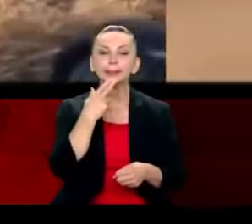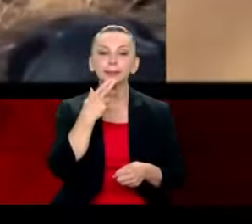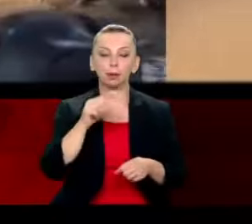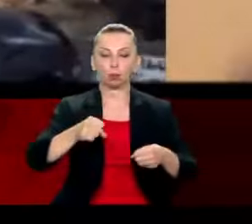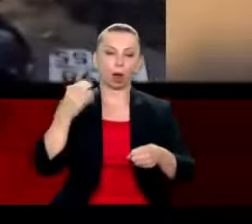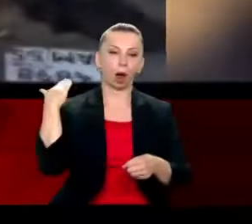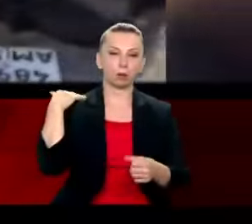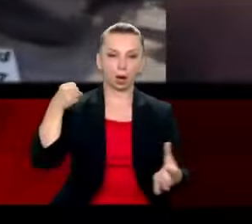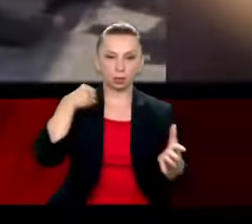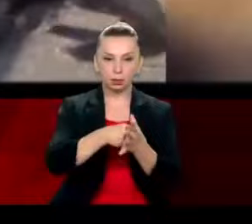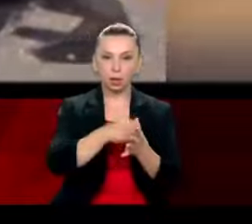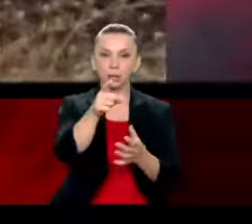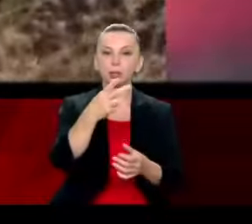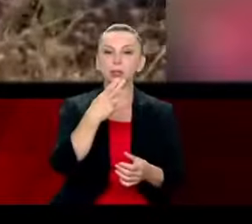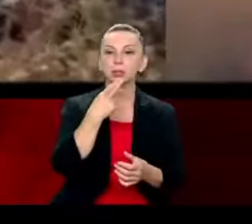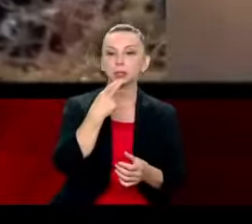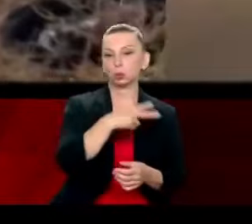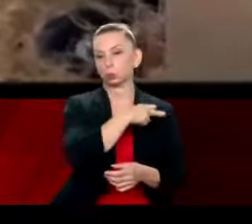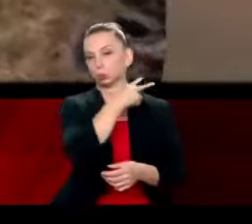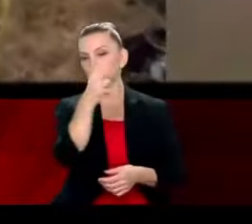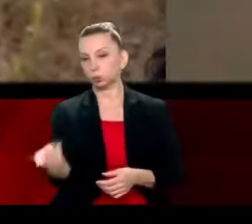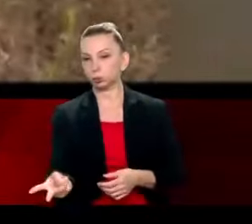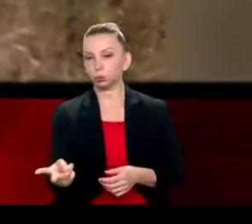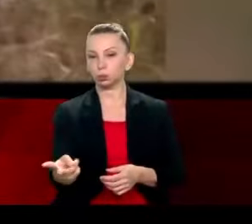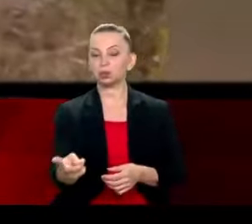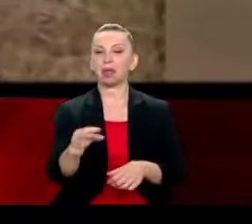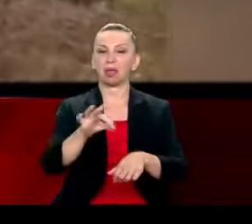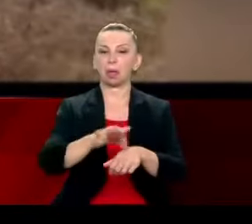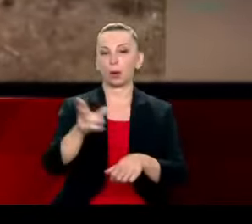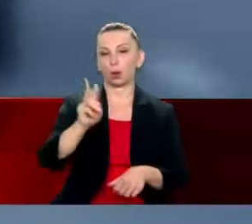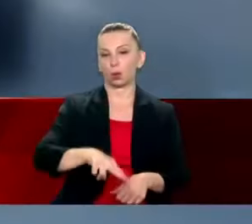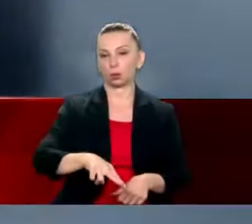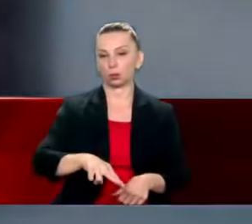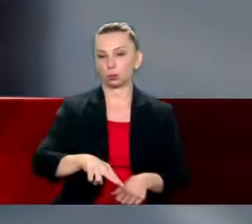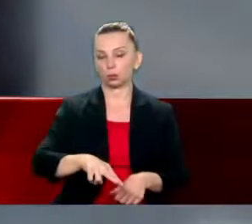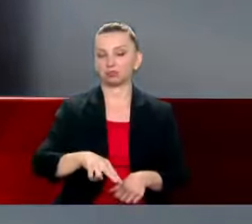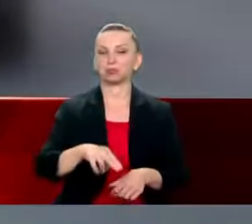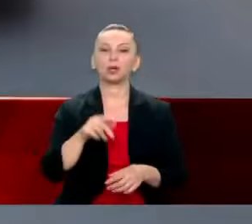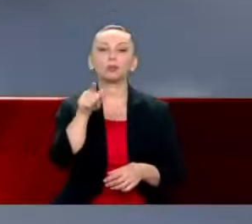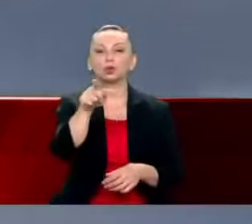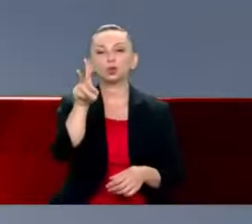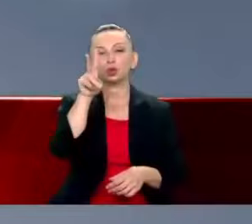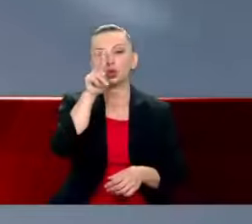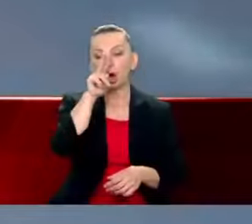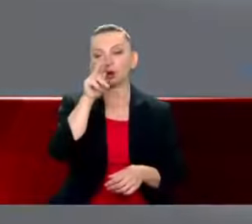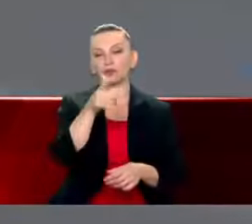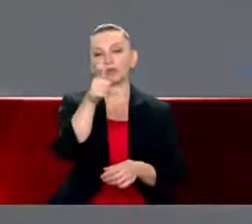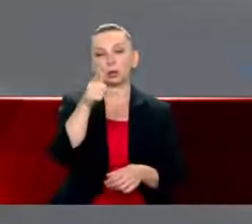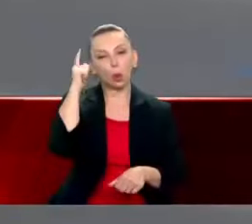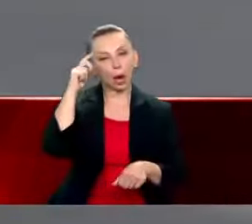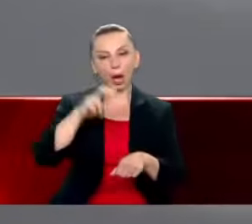Bariyere çarptıktan sonra yola savrulan Rus fenomen olay yerinde hayatını kaybetti. Ondan geriye ise bu videolar